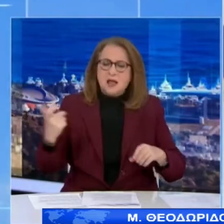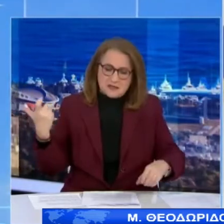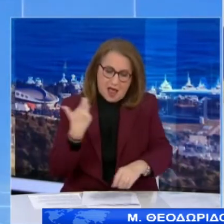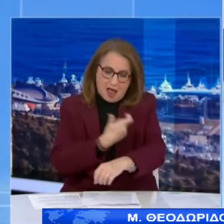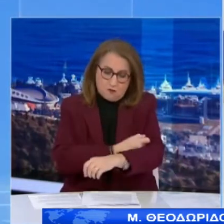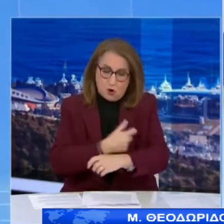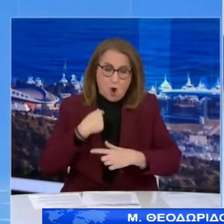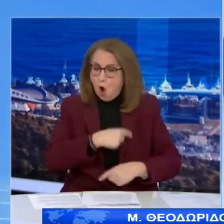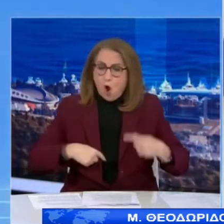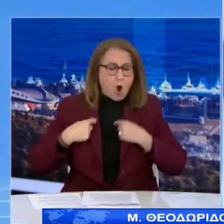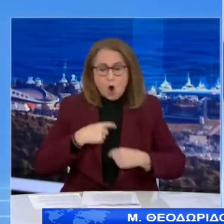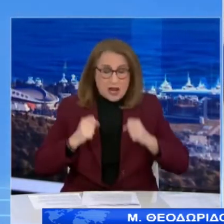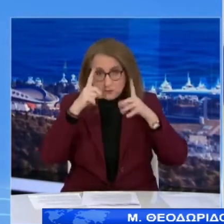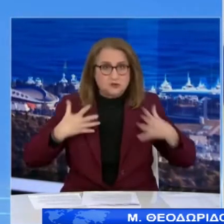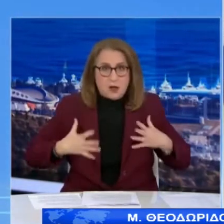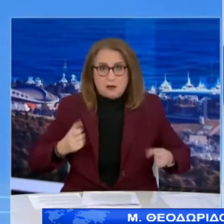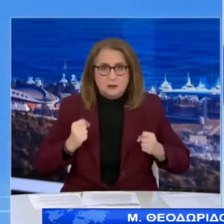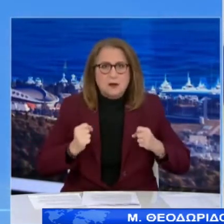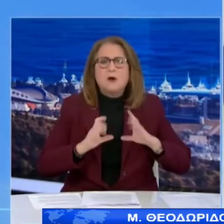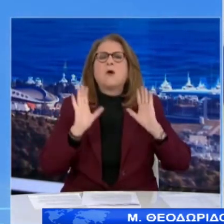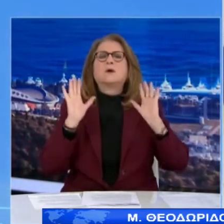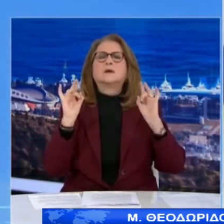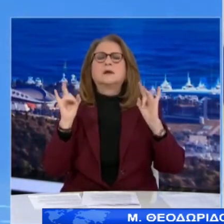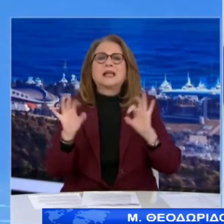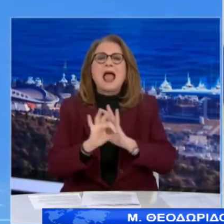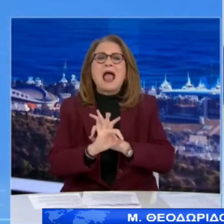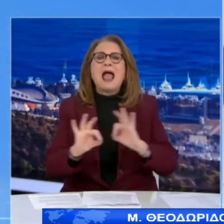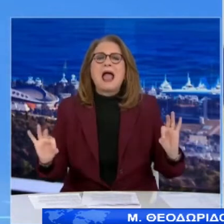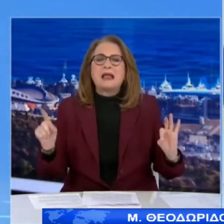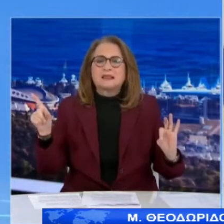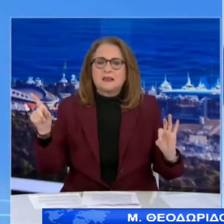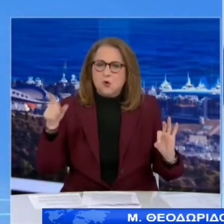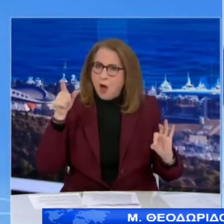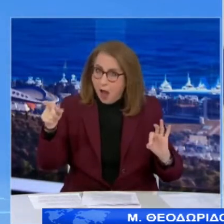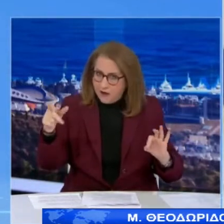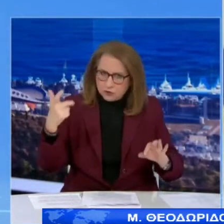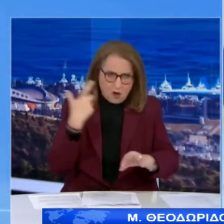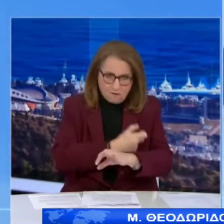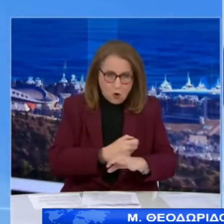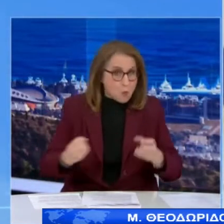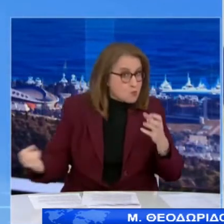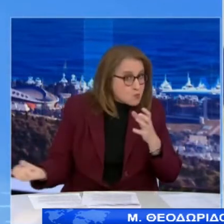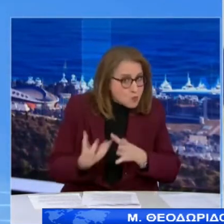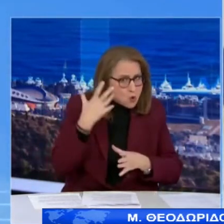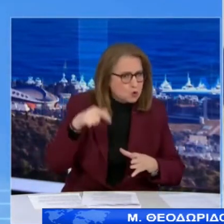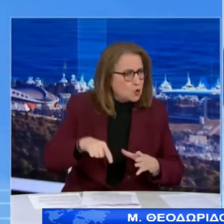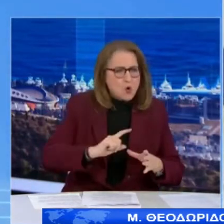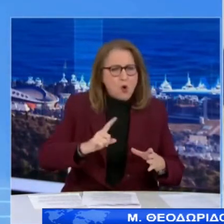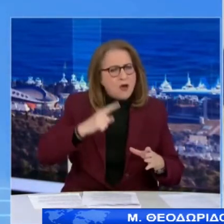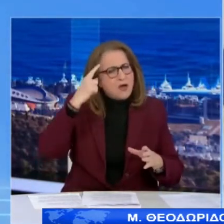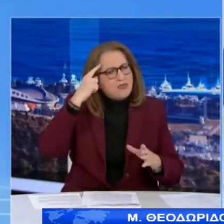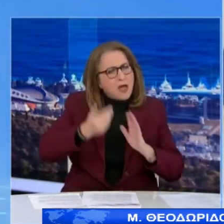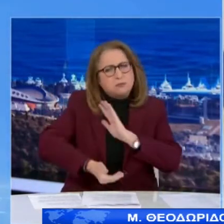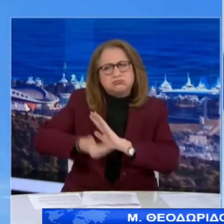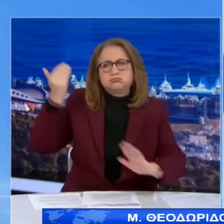οργανισμός. Η τεχνολογία του νέου εμβολίου είναι παλαιά, είναι της δεκαετίας του 80 και με αυτή